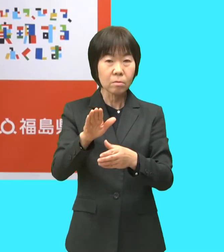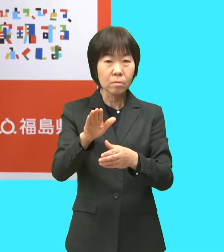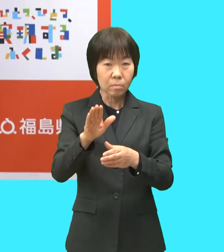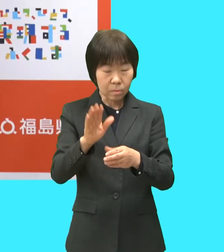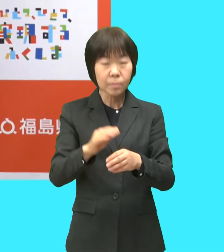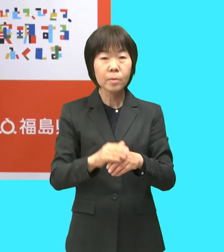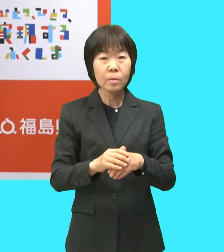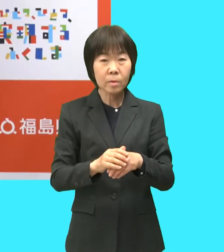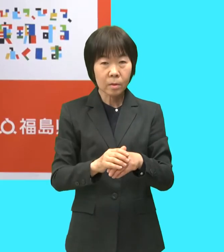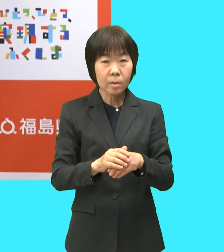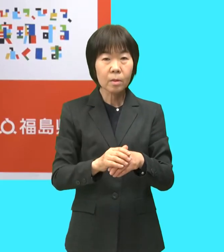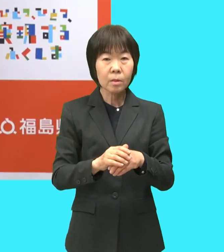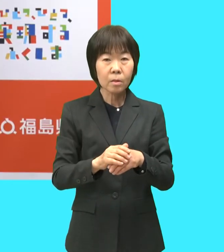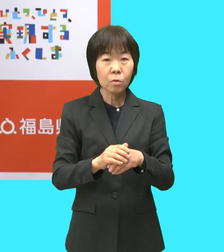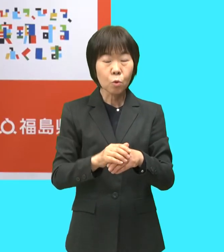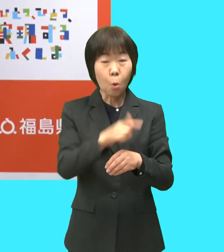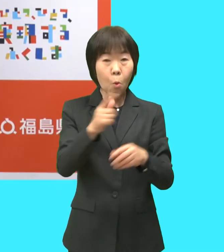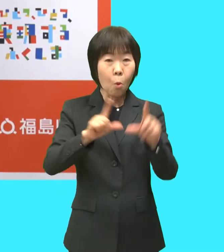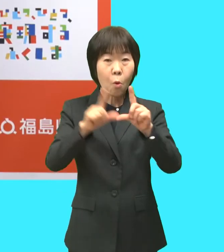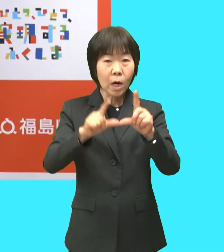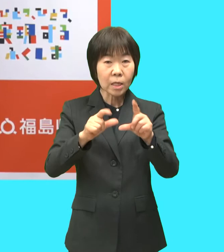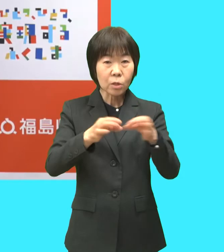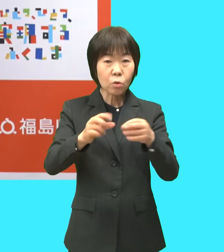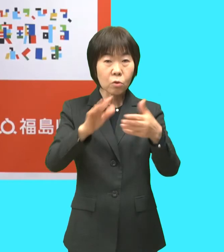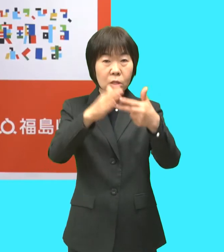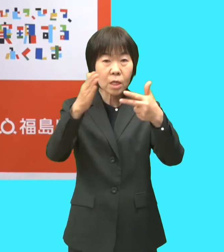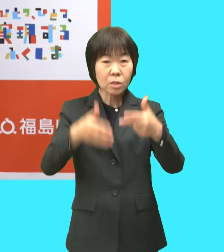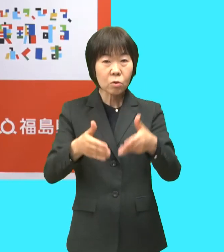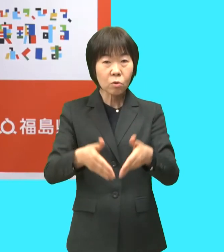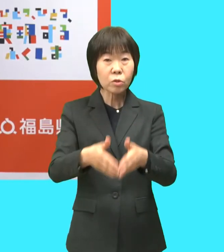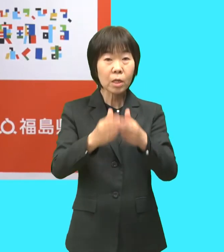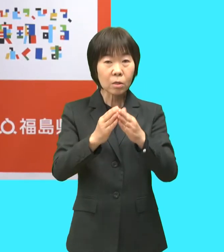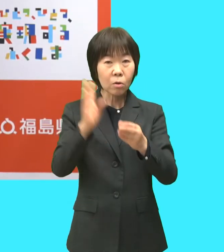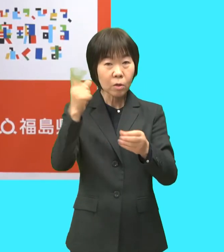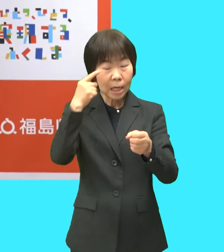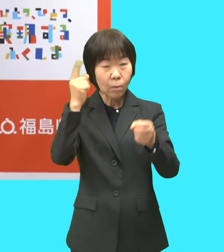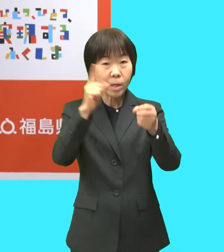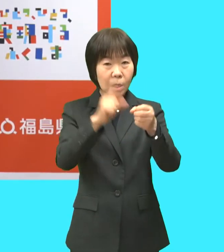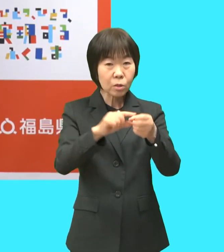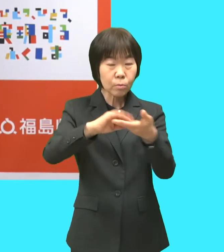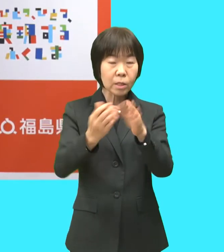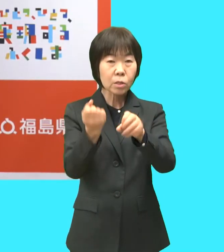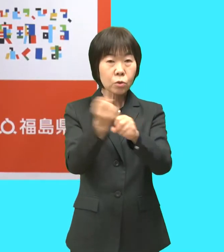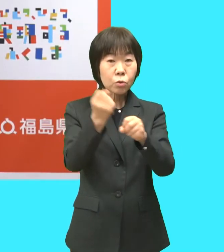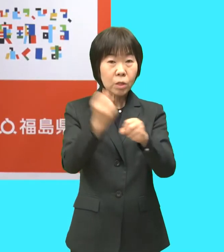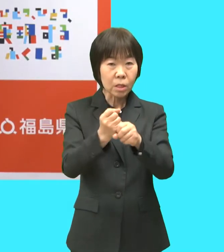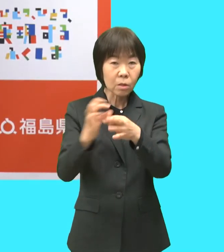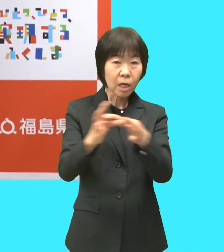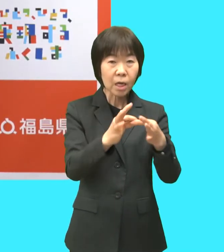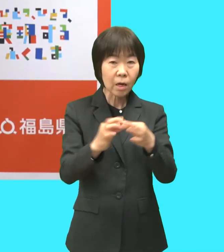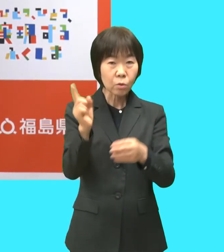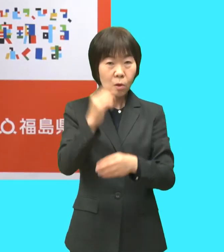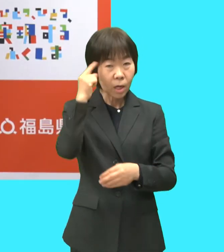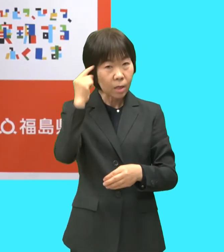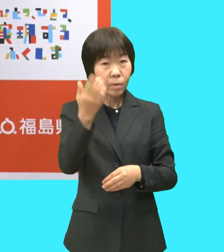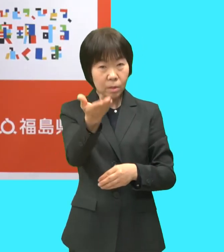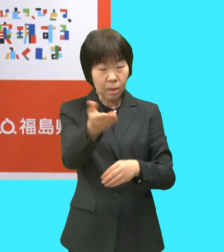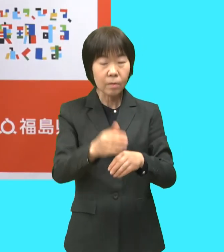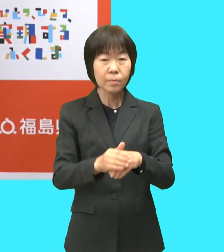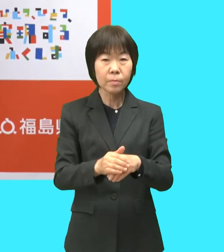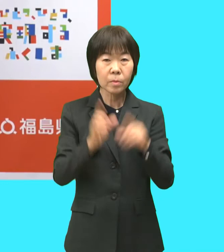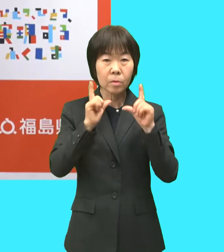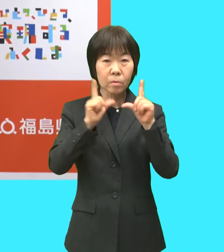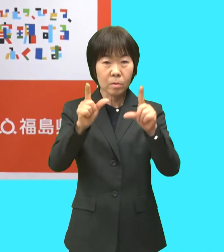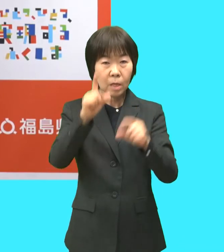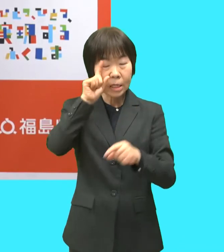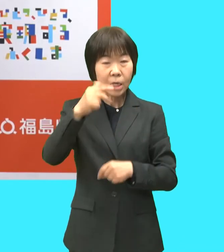難しいのかもしれませんけども、こうした大型商業施設の出店と県の目指す町づくりの兼ね合いについては今どのようにお考えでしょうか。はい、